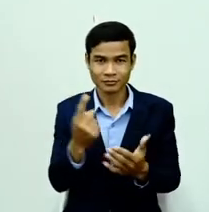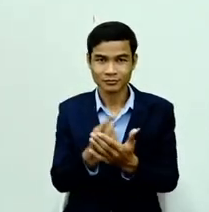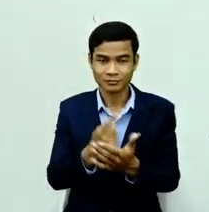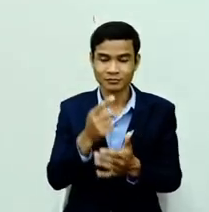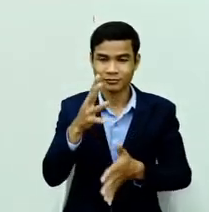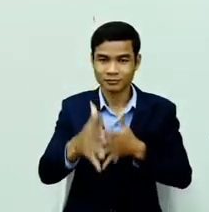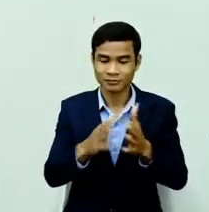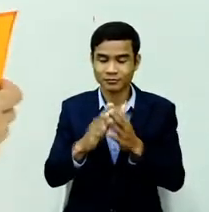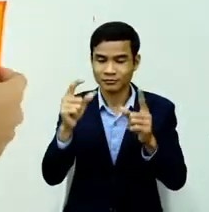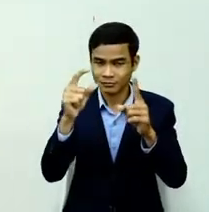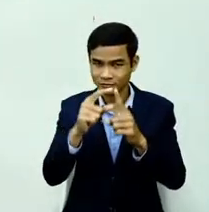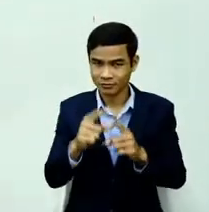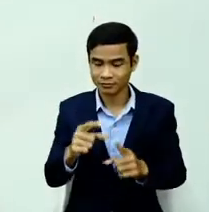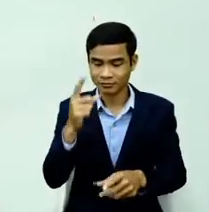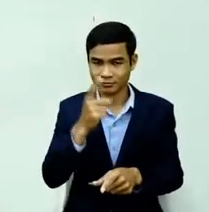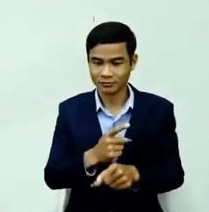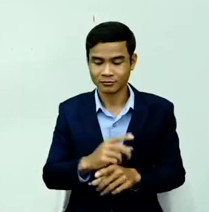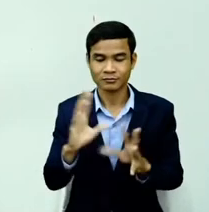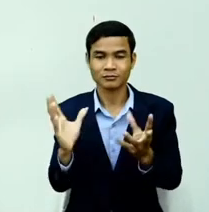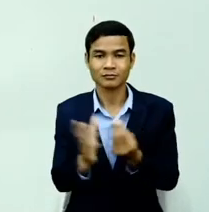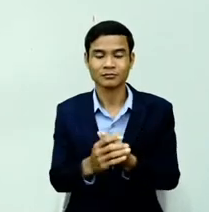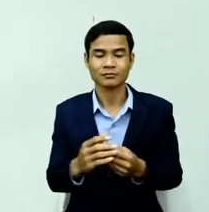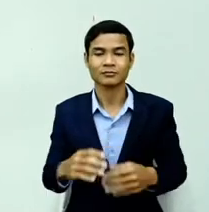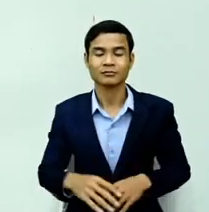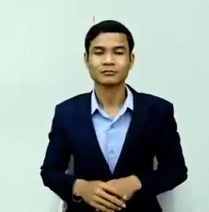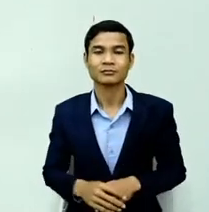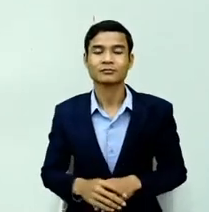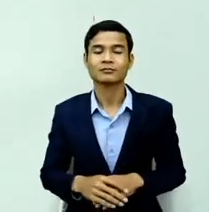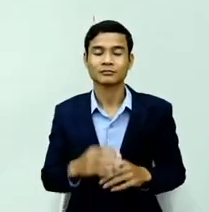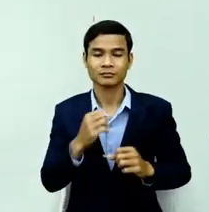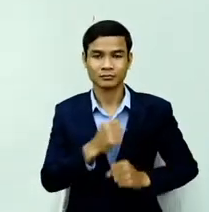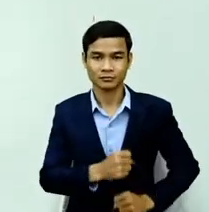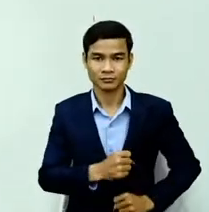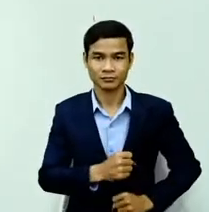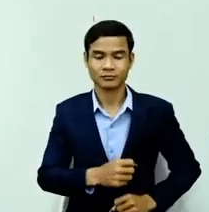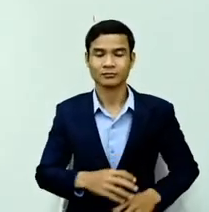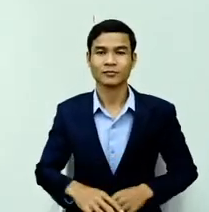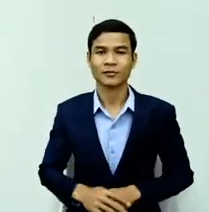ăn bị nị bàn trầm trầy nhé cha cứ dớ thì